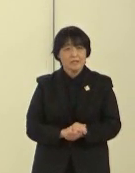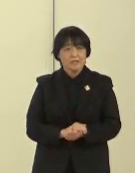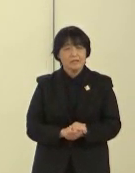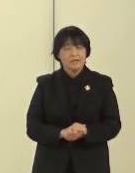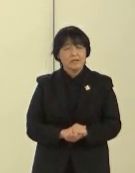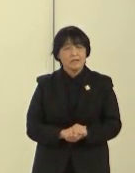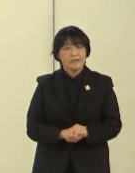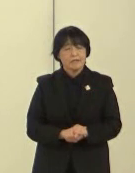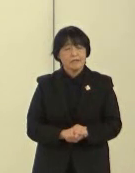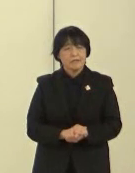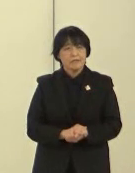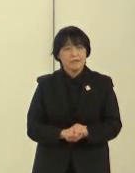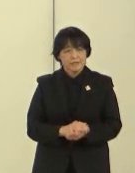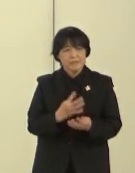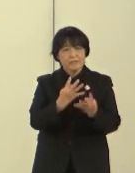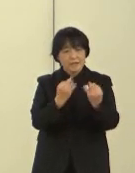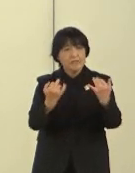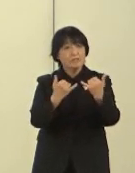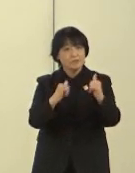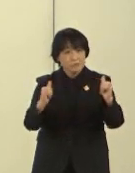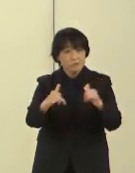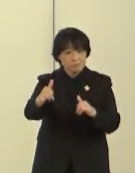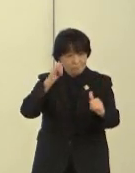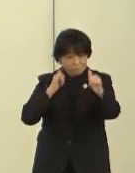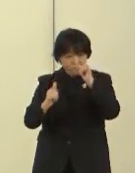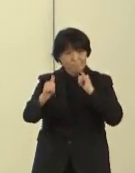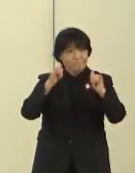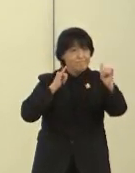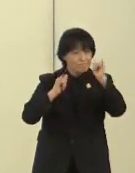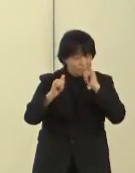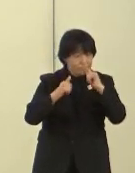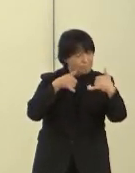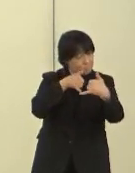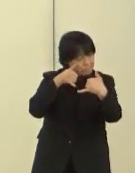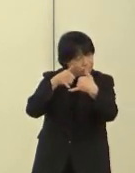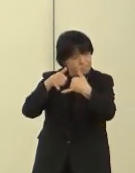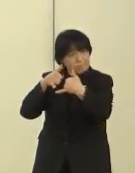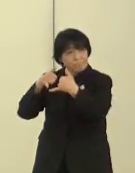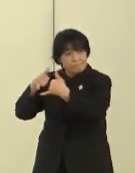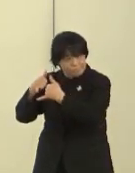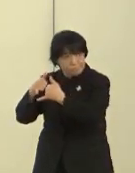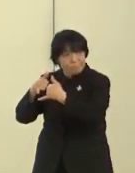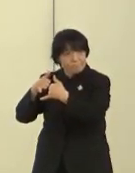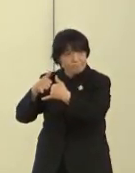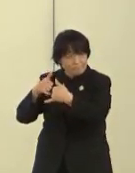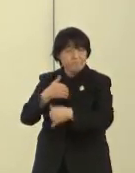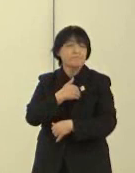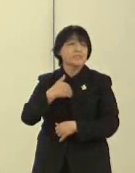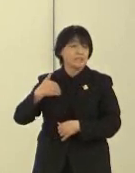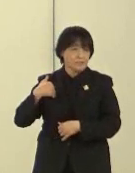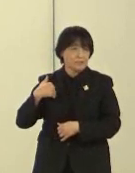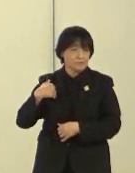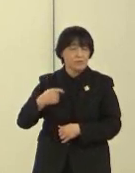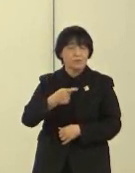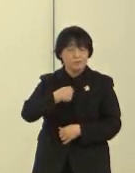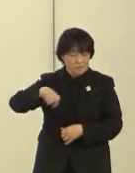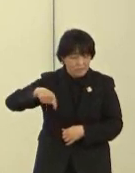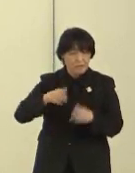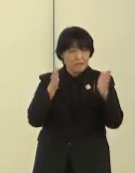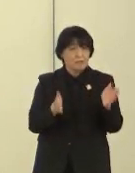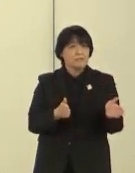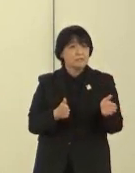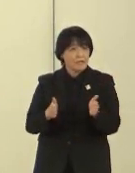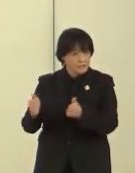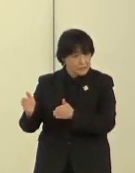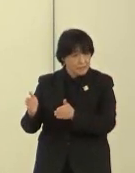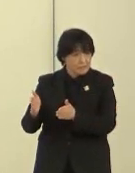方のお問い合わせに問い合わせにしっかりとお答えできるような体制も拡大をして